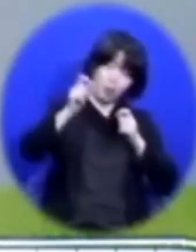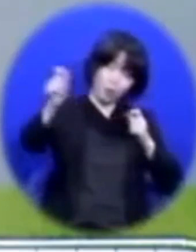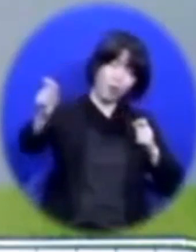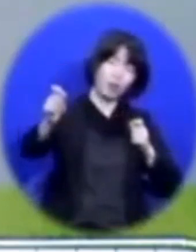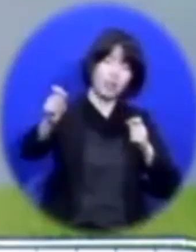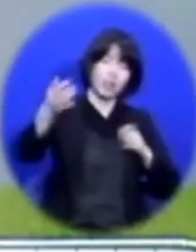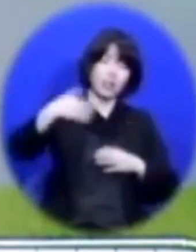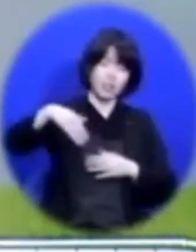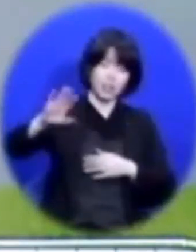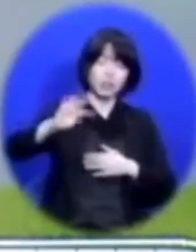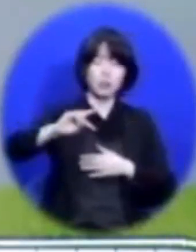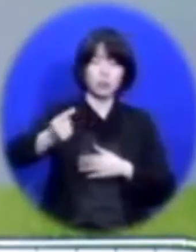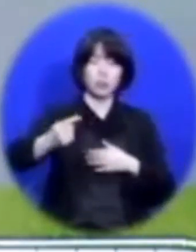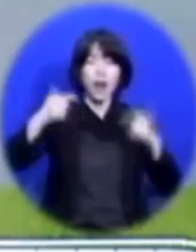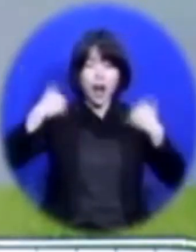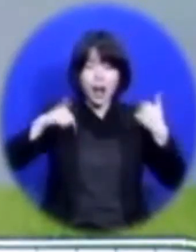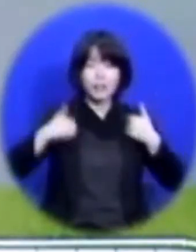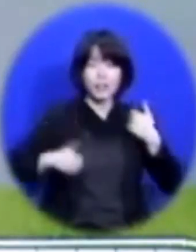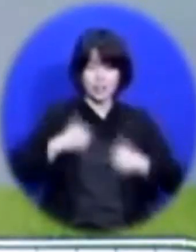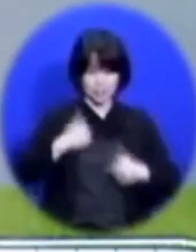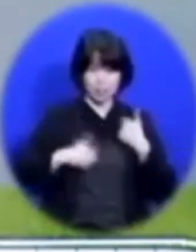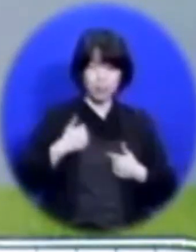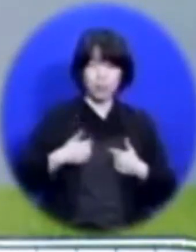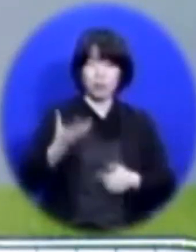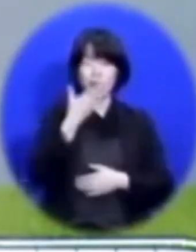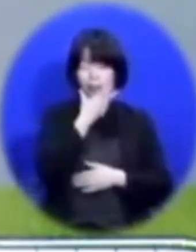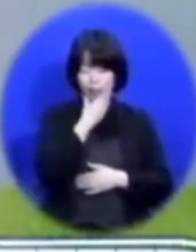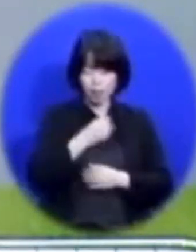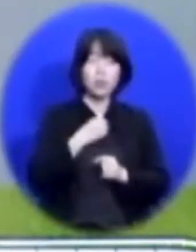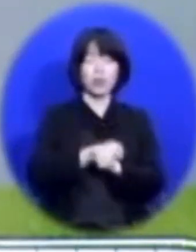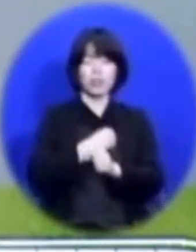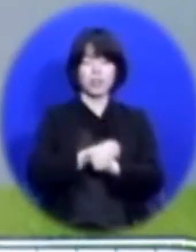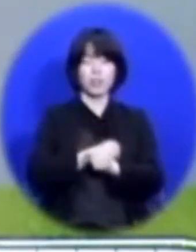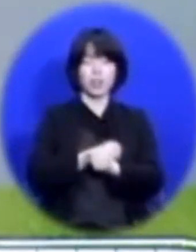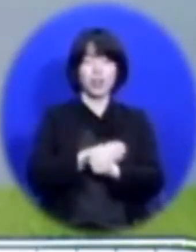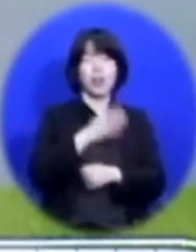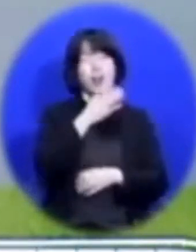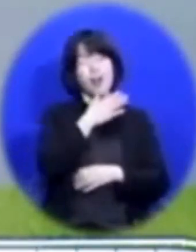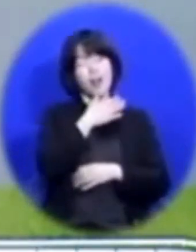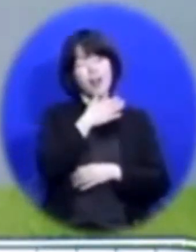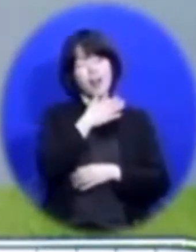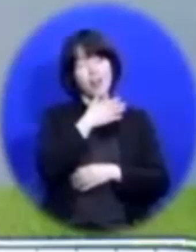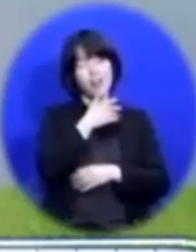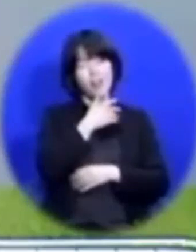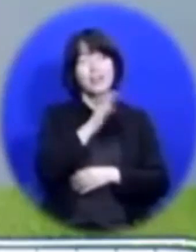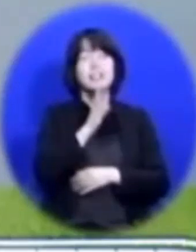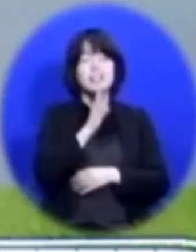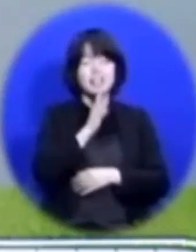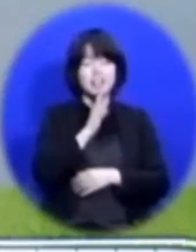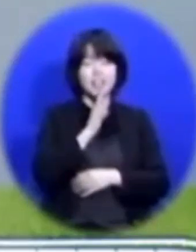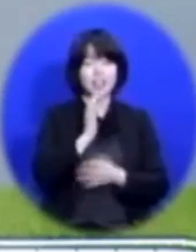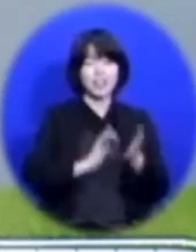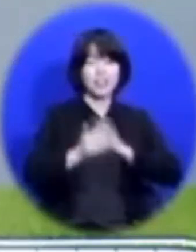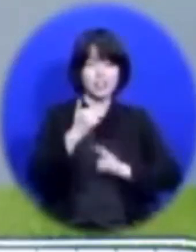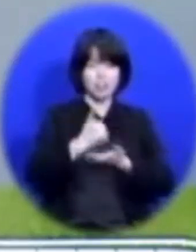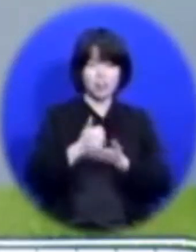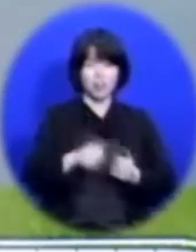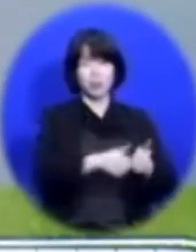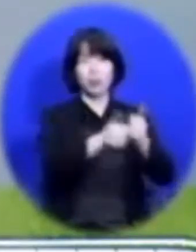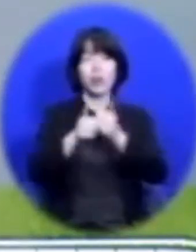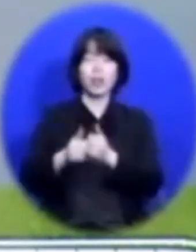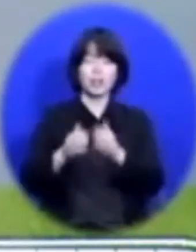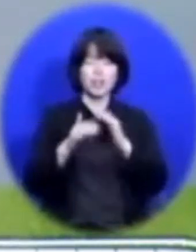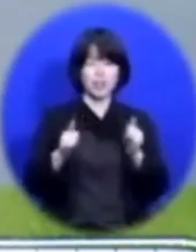기쁨은덜하지만행복해보이시네 .아, 예수님과진정으로동행하는사람은저렇게